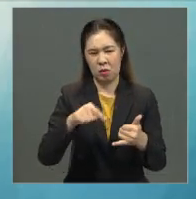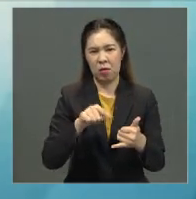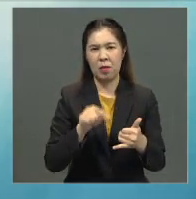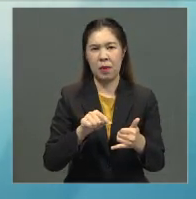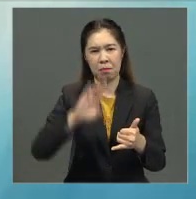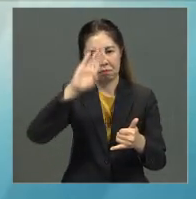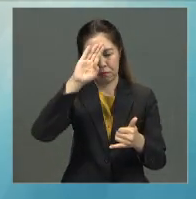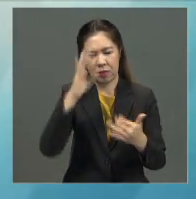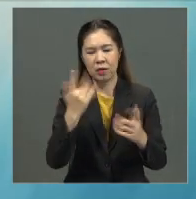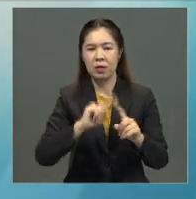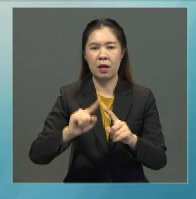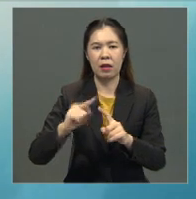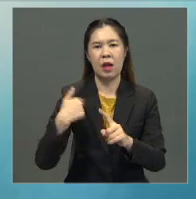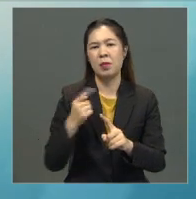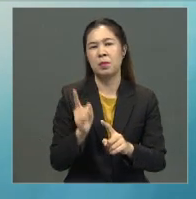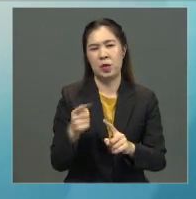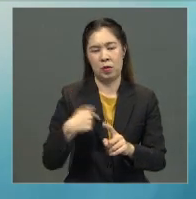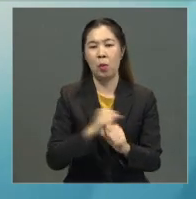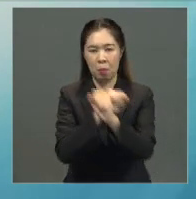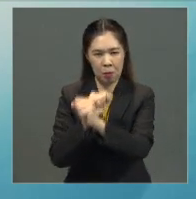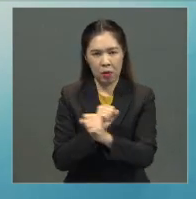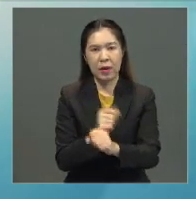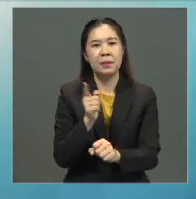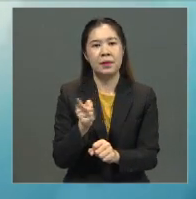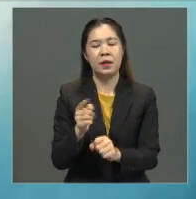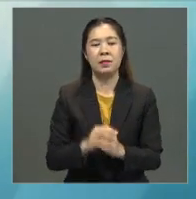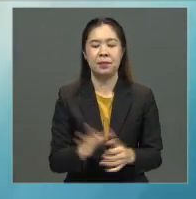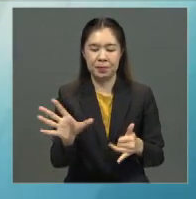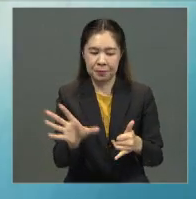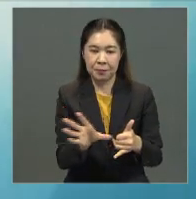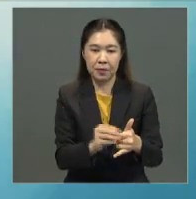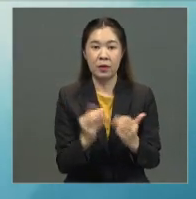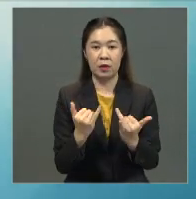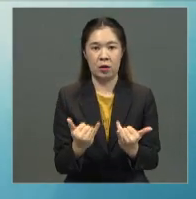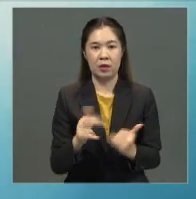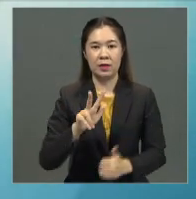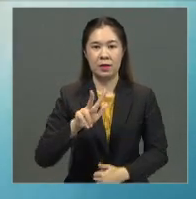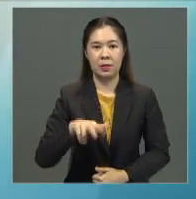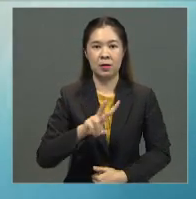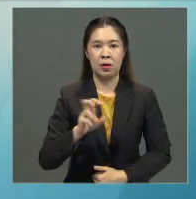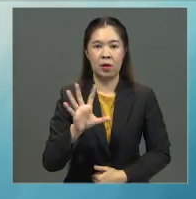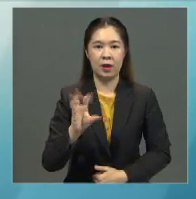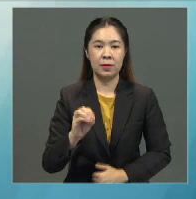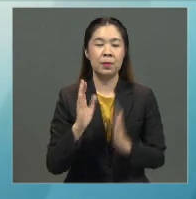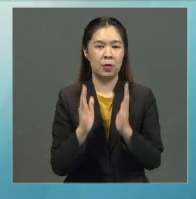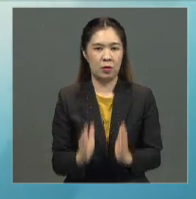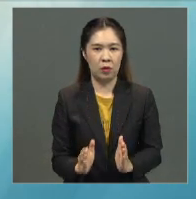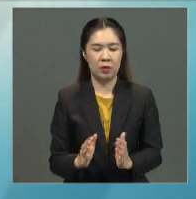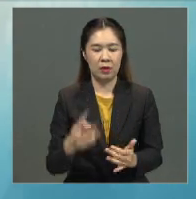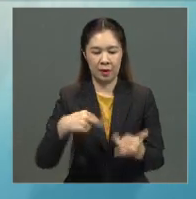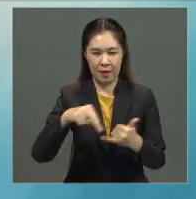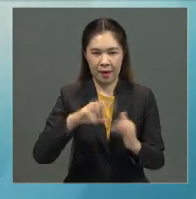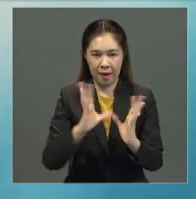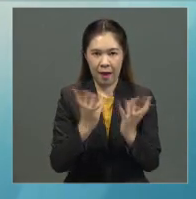อะนะคะเพราะฉะนั้นกาดยังตกไม่ได้ทุกคนต้องช่วยกันนะคะรวมยอดติดเชื้อล่าสุดตอนนี้คือ 3,250 คนนะคะหายแล้